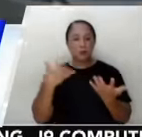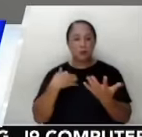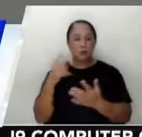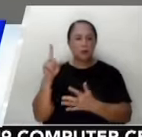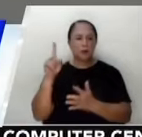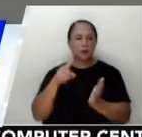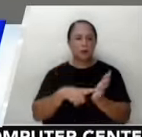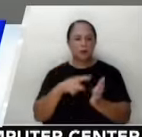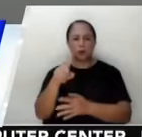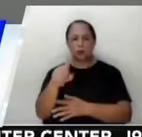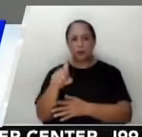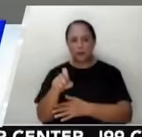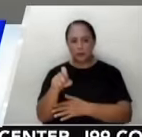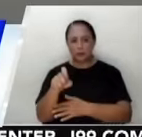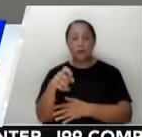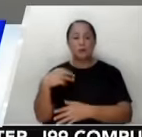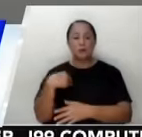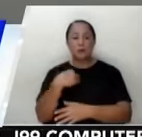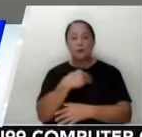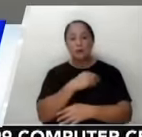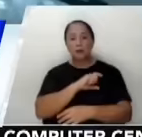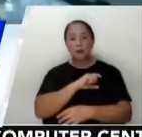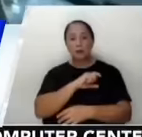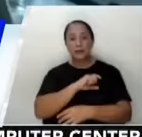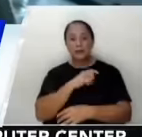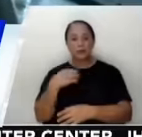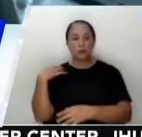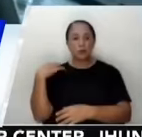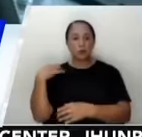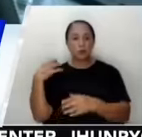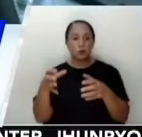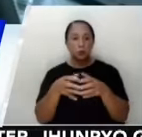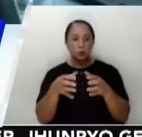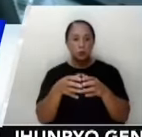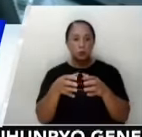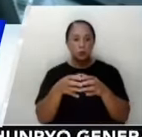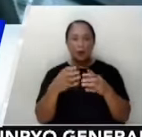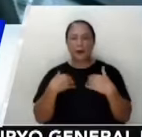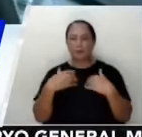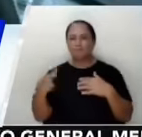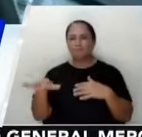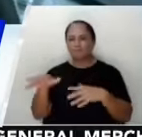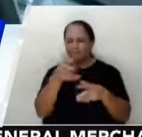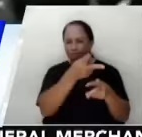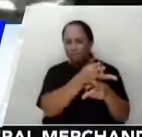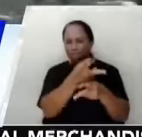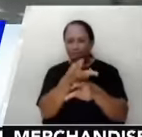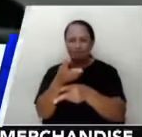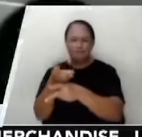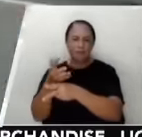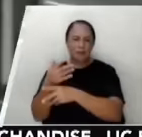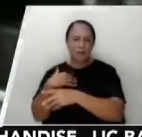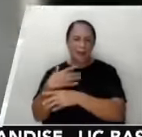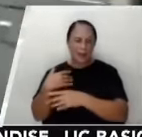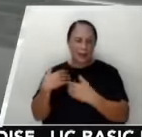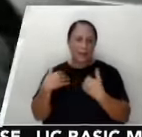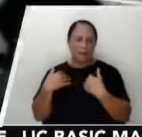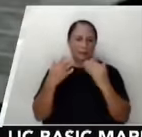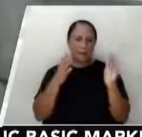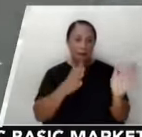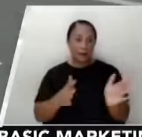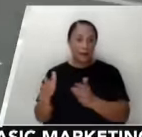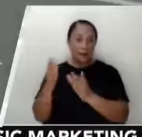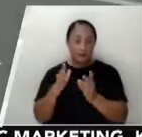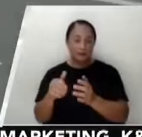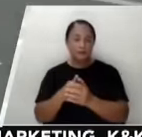1,100 na miyembro ng Baguio City Police at volunteer groups ang ipinakalat sa lungsod. May deployment plan upang lagyan